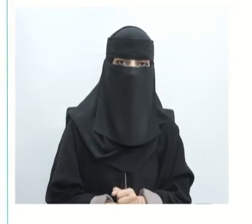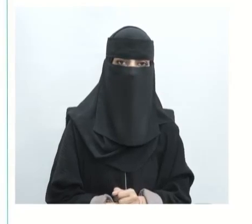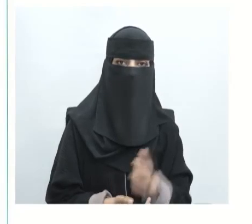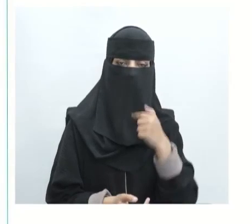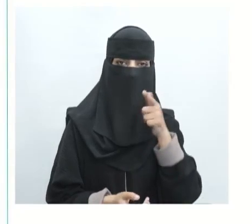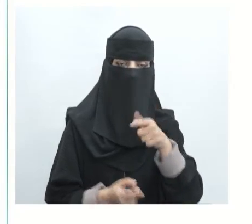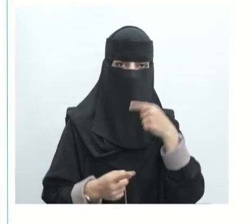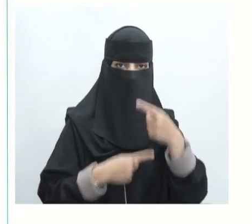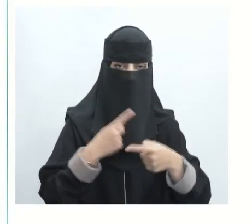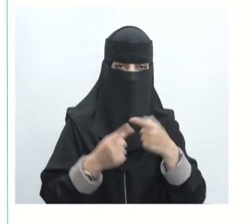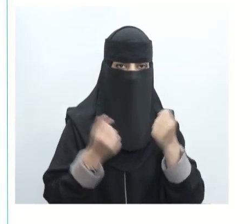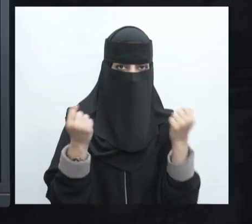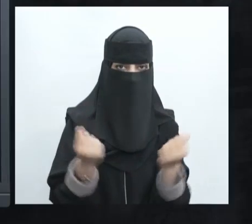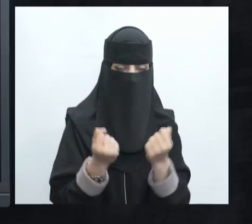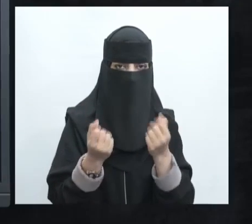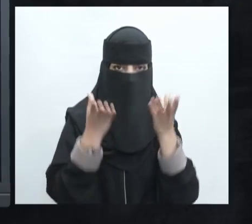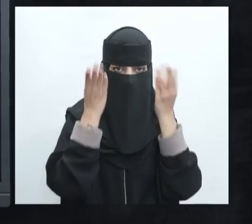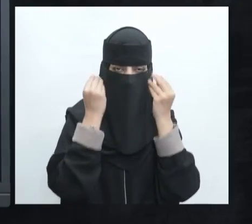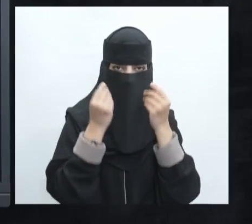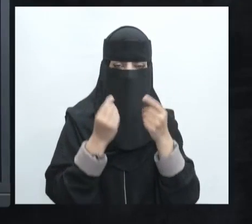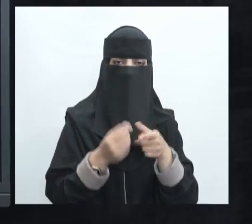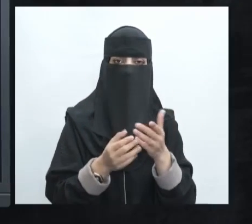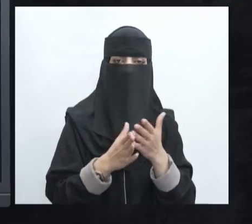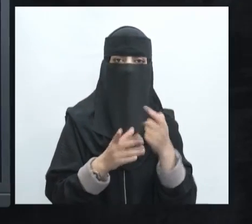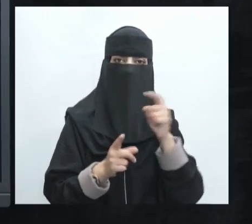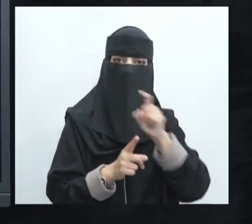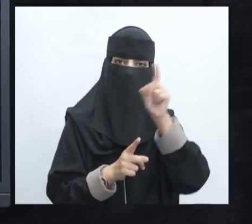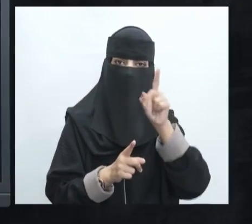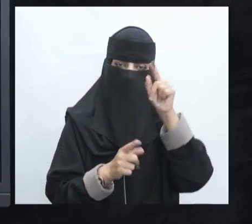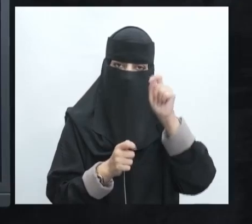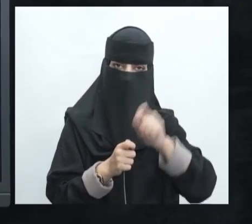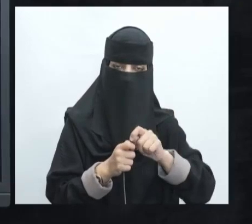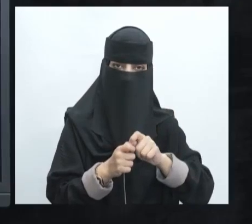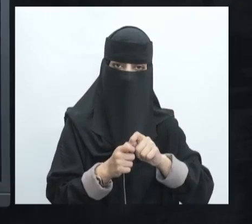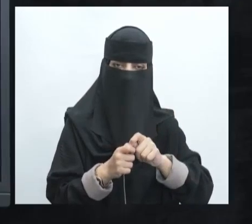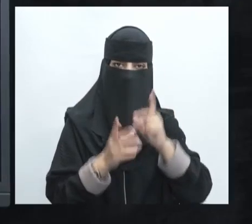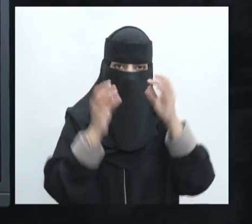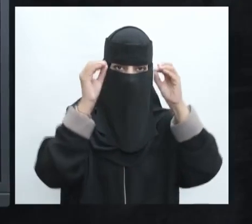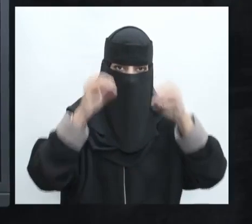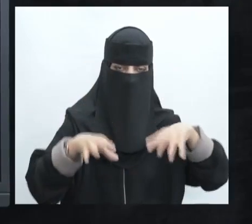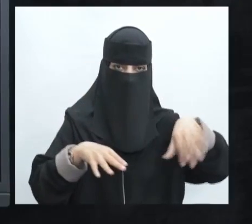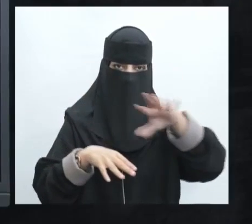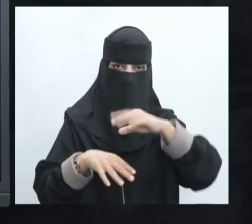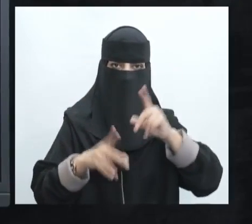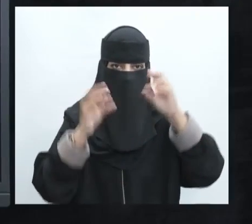ونقول دوما طبقوا ما تقوموا بتعلمه. أسأل الله سبحانه وتعالى أن يبارك فيكم، أن